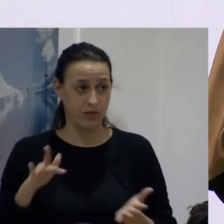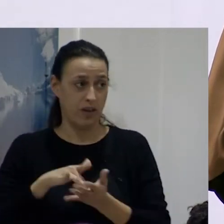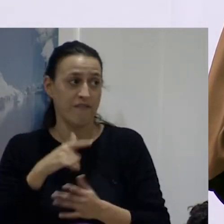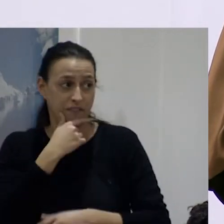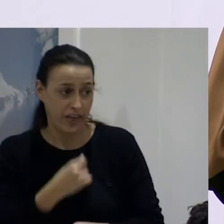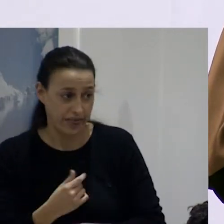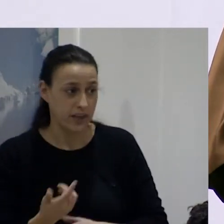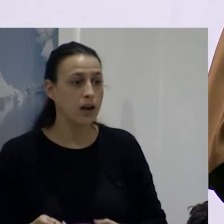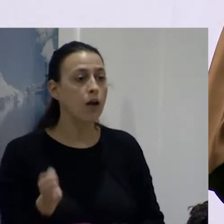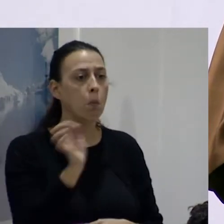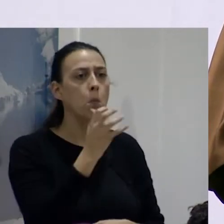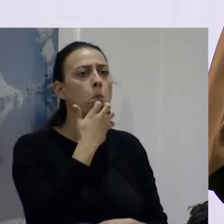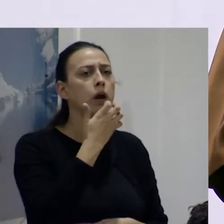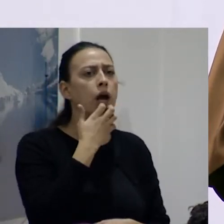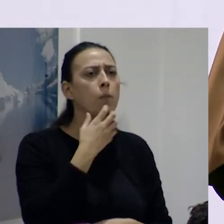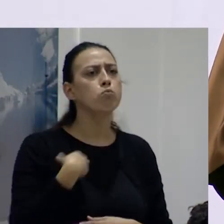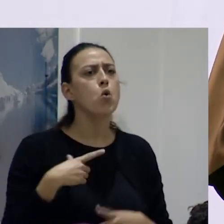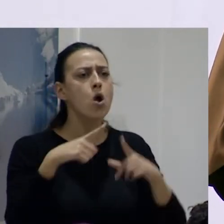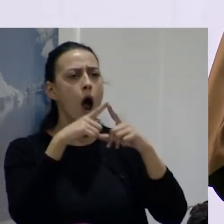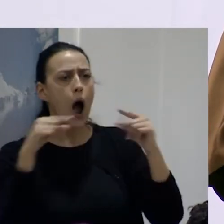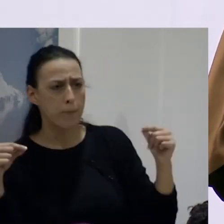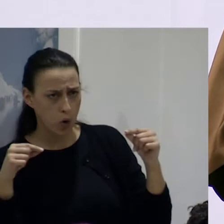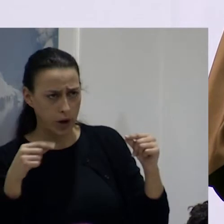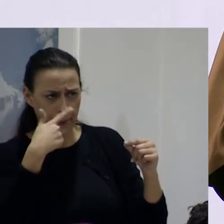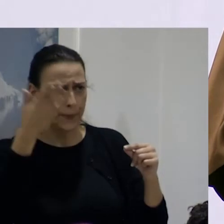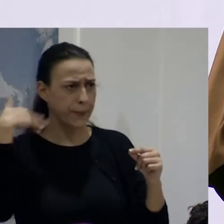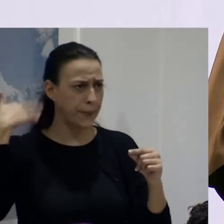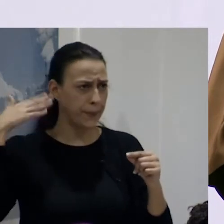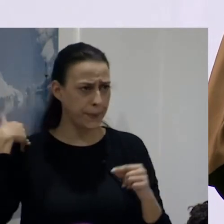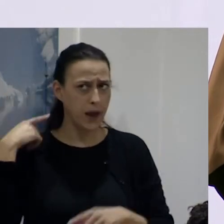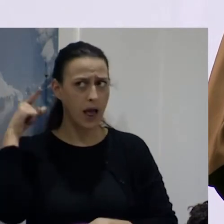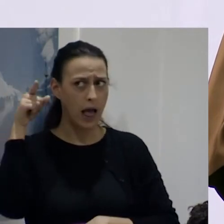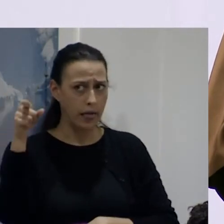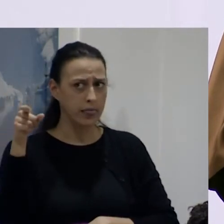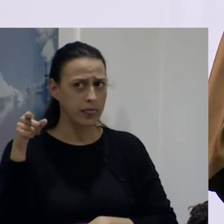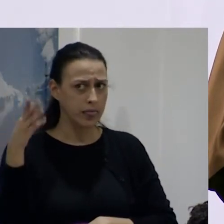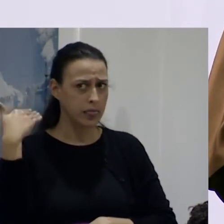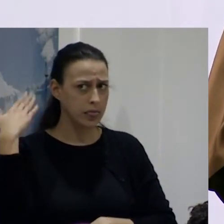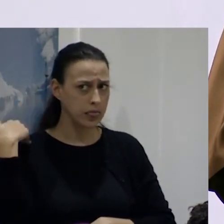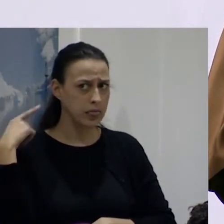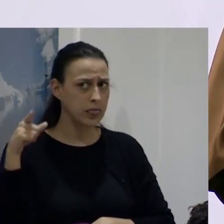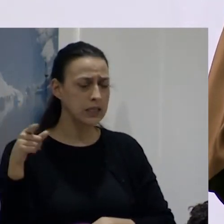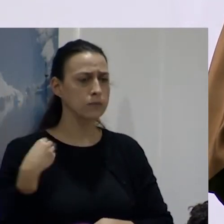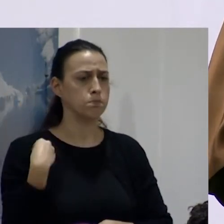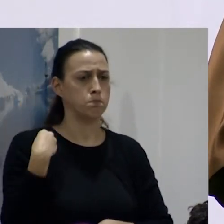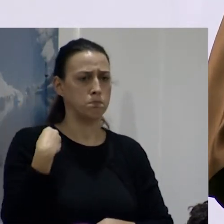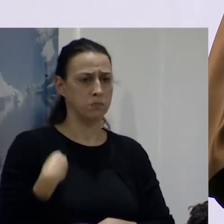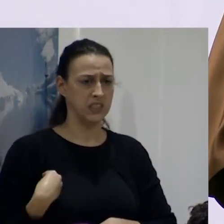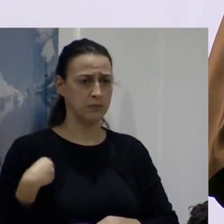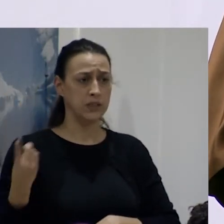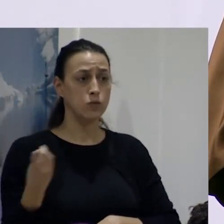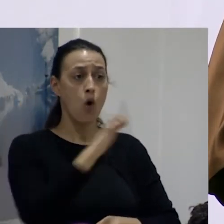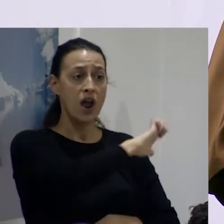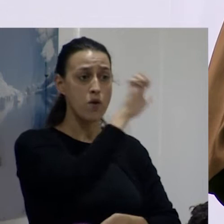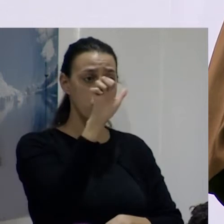estampes com el Japó va contribuir a configurar la modernitat artística europea